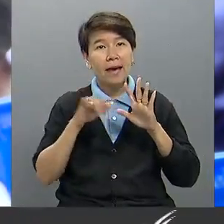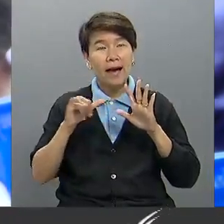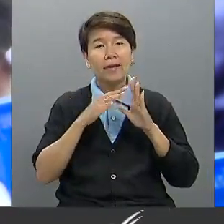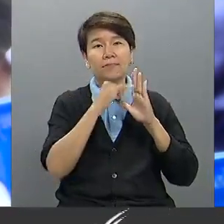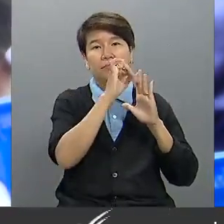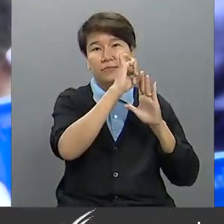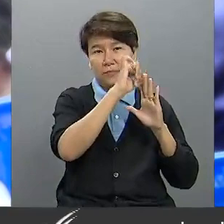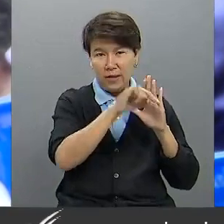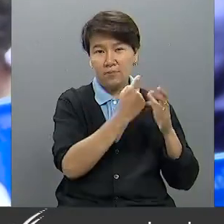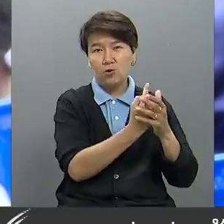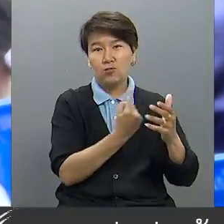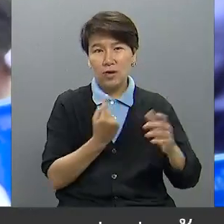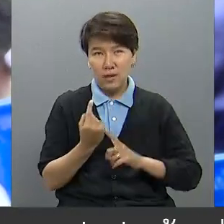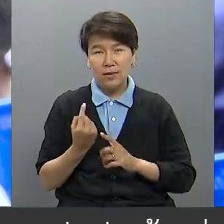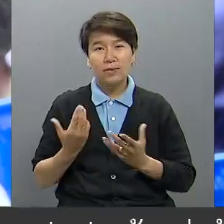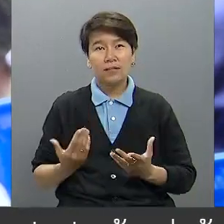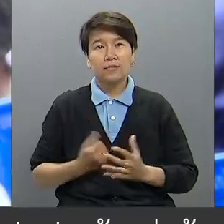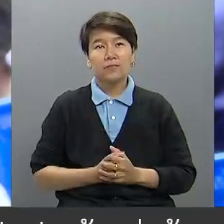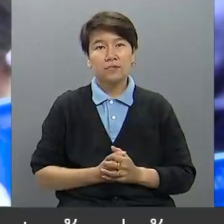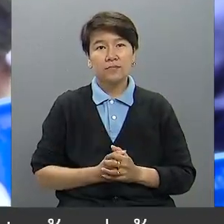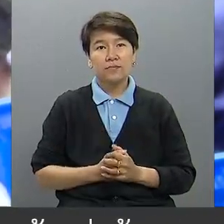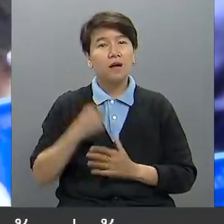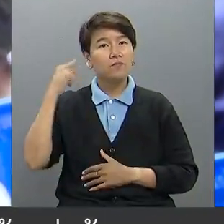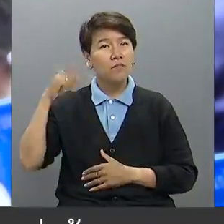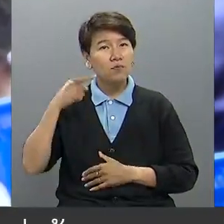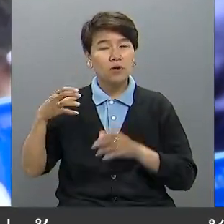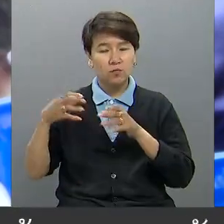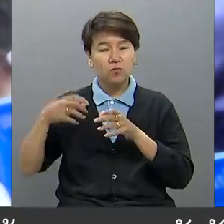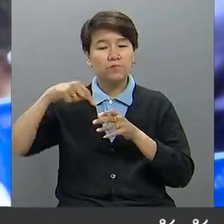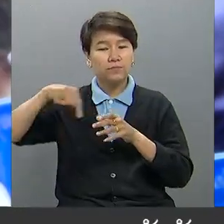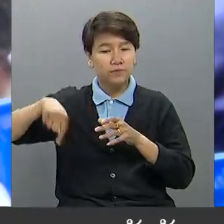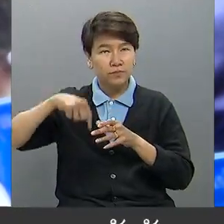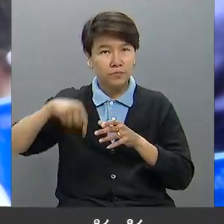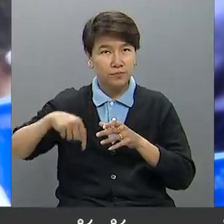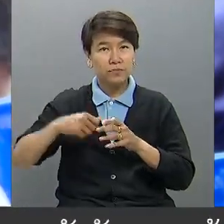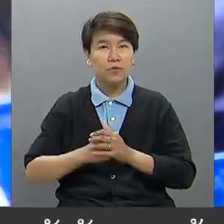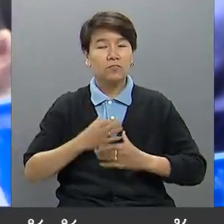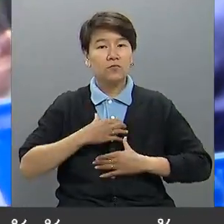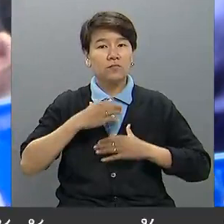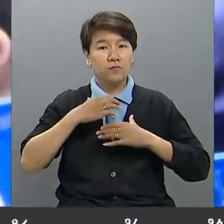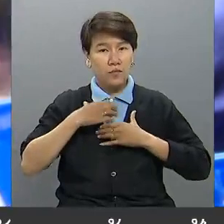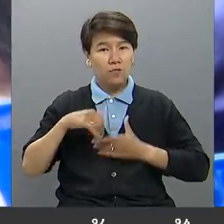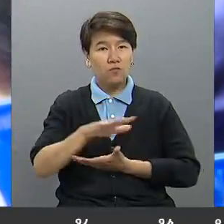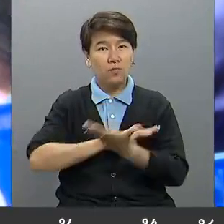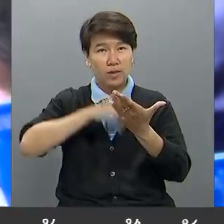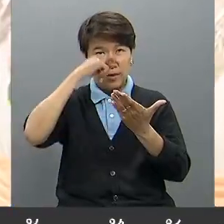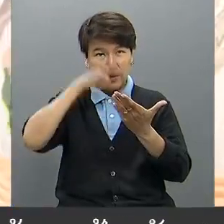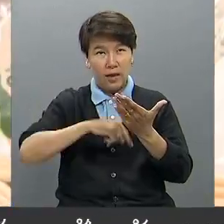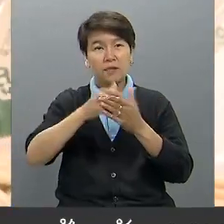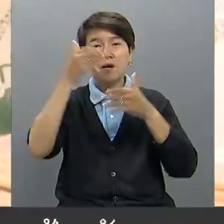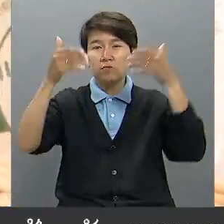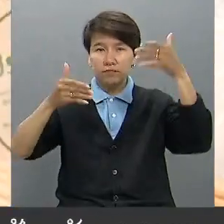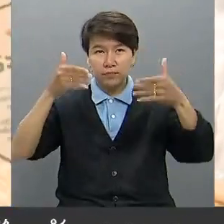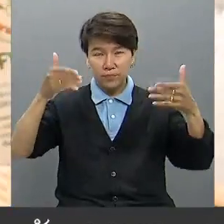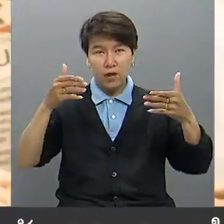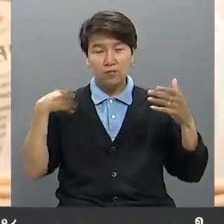ที่มาเนี่ยเป็นเครือข่ายสตรีชนเผ่าแห่งประเทศไทยอะค่ะก็มาร่วมงานกลุ่มเครือข่ายเนาะแต่วันนี้ที่ได้ม